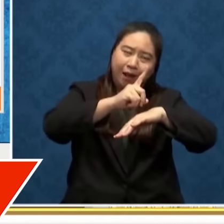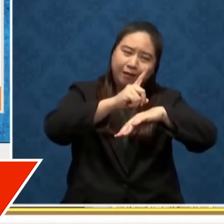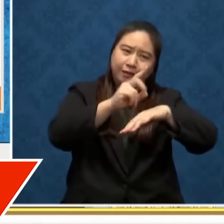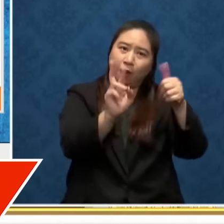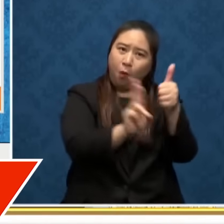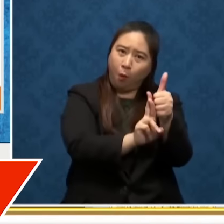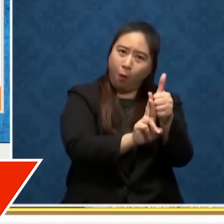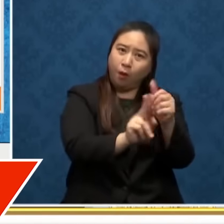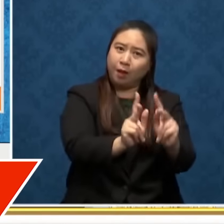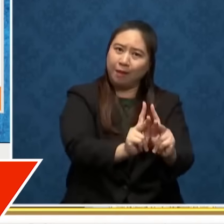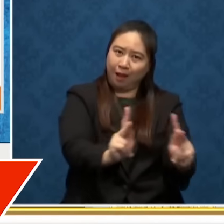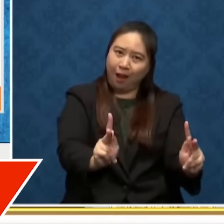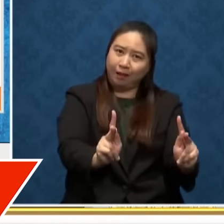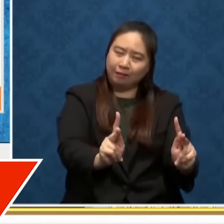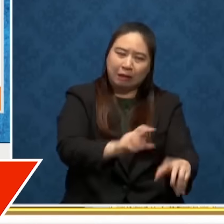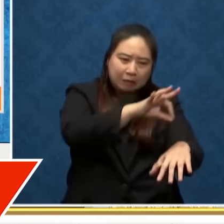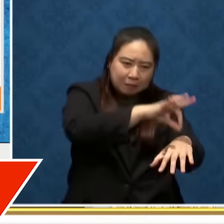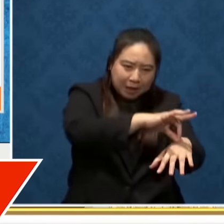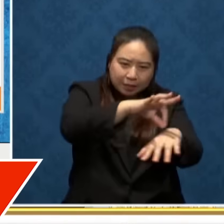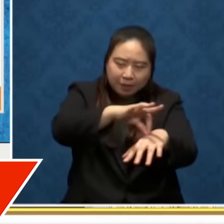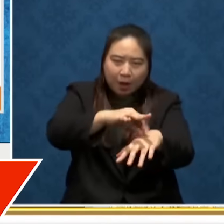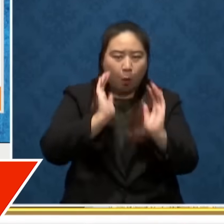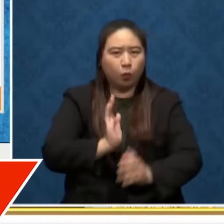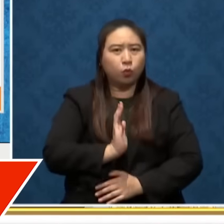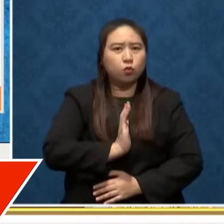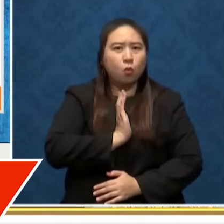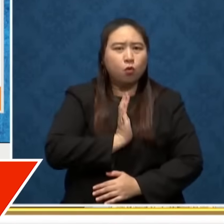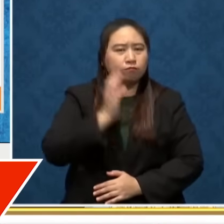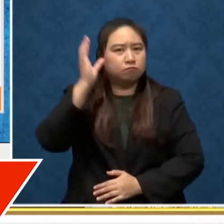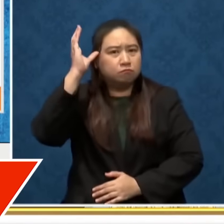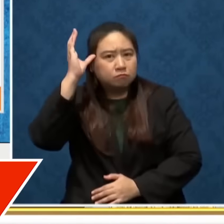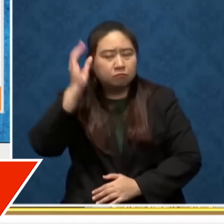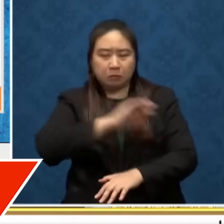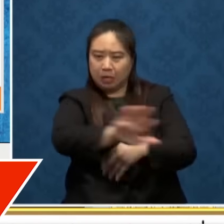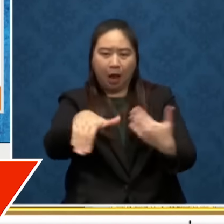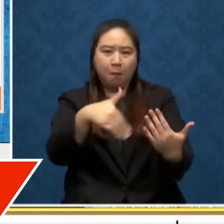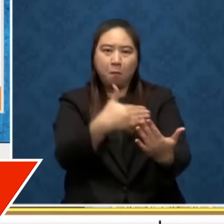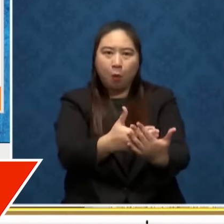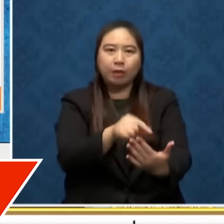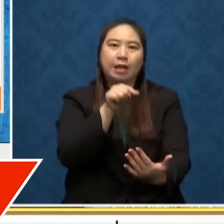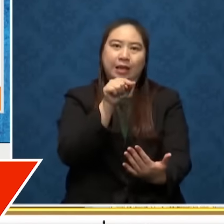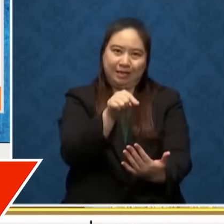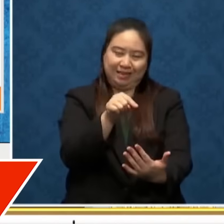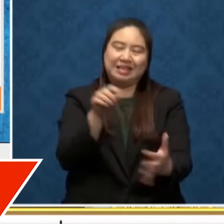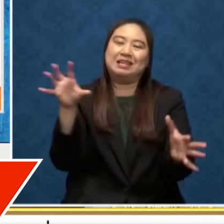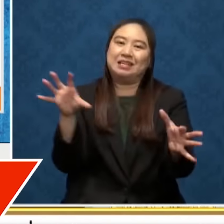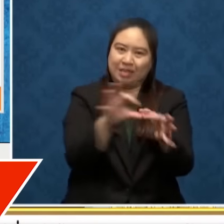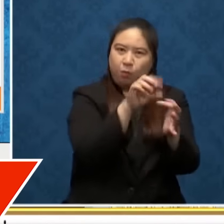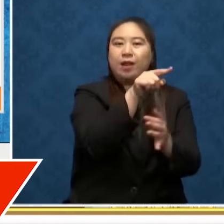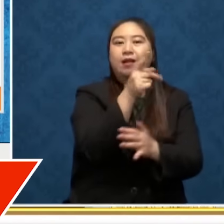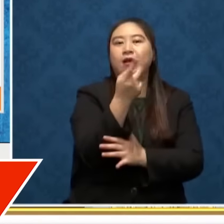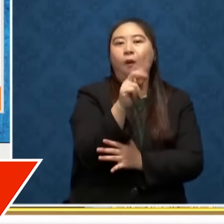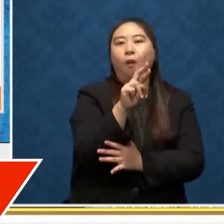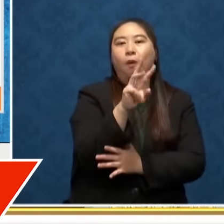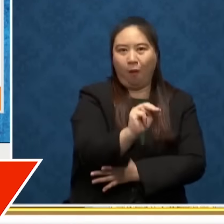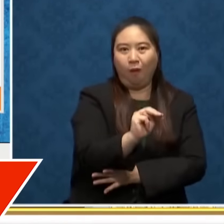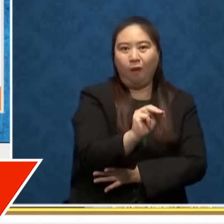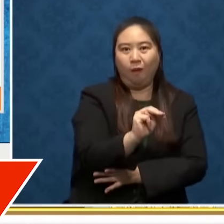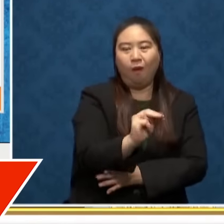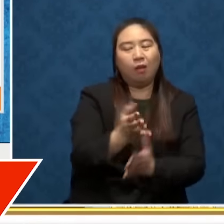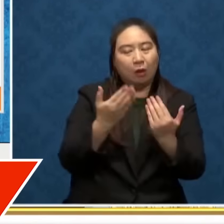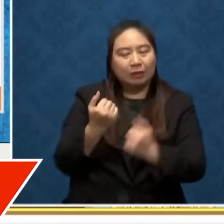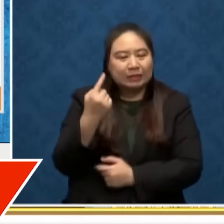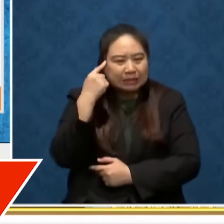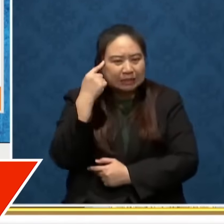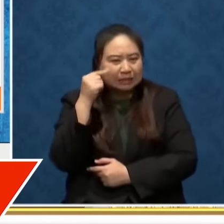ประธานกรรมการตำแหน่งผู้ทรงคุณวุฒิล้วนเป็นบุคคลที่มีบทบาทหน้าที่ในคณะรัฐมนตรีจึงอยากตั้งข้อสังเกตว่ากระบว